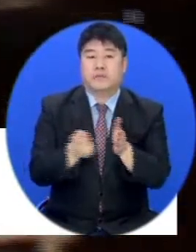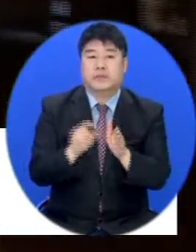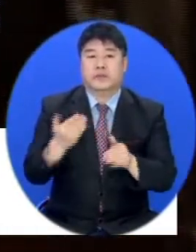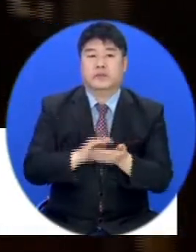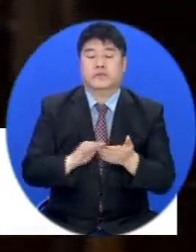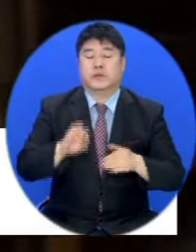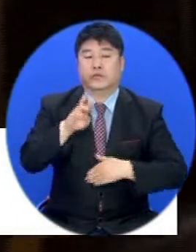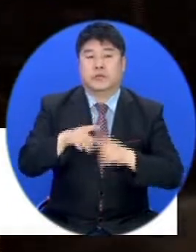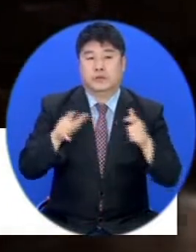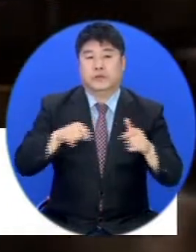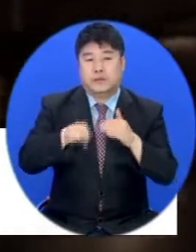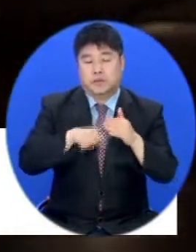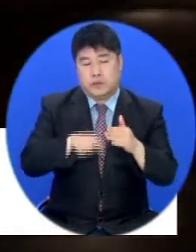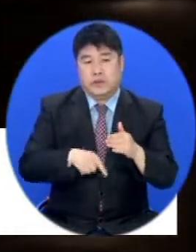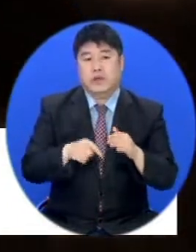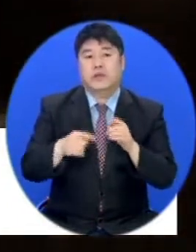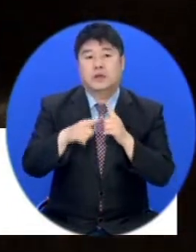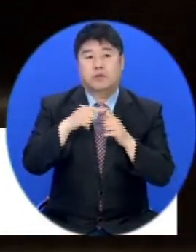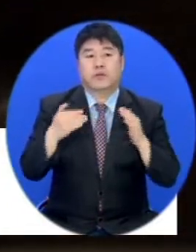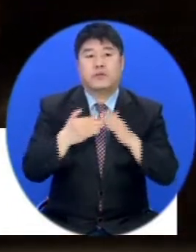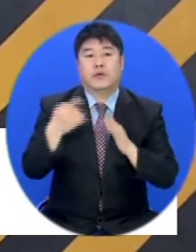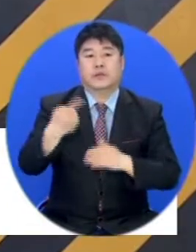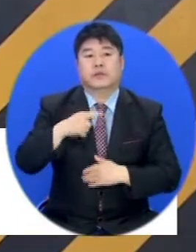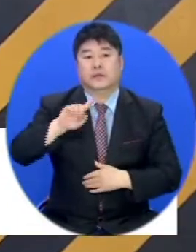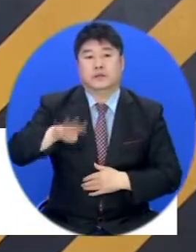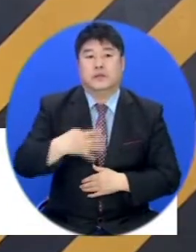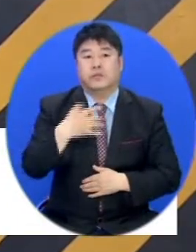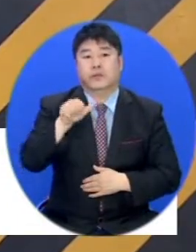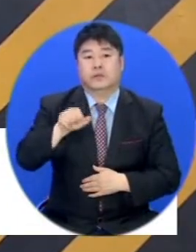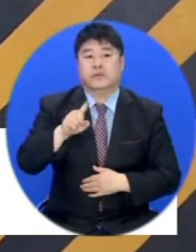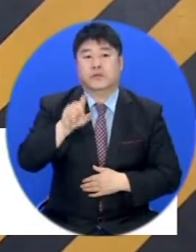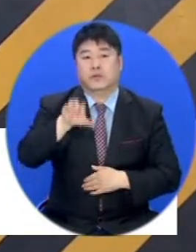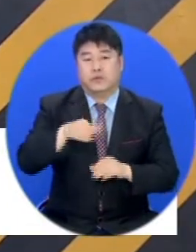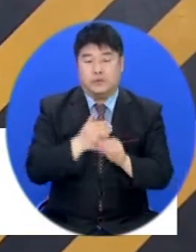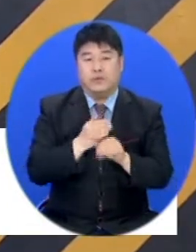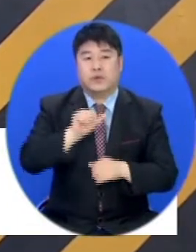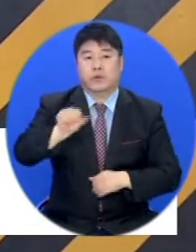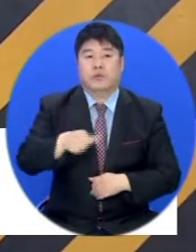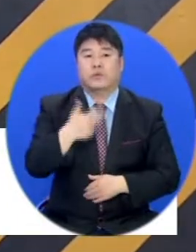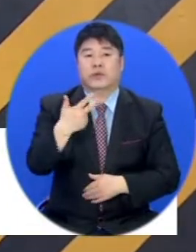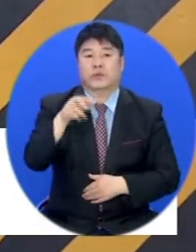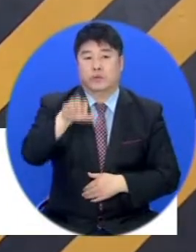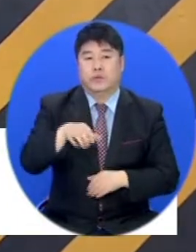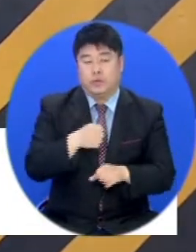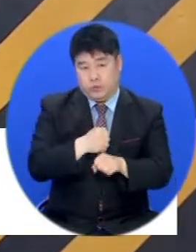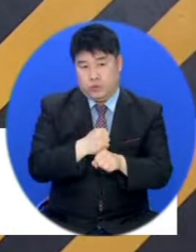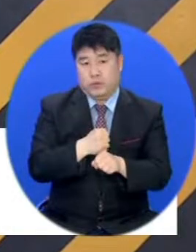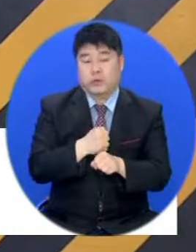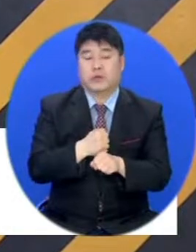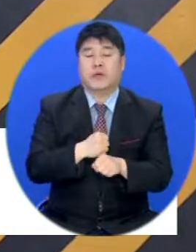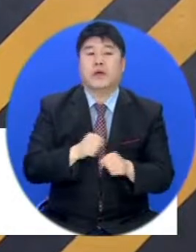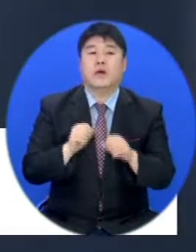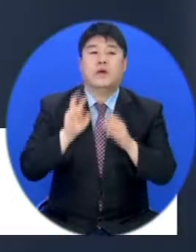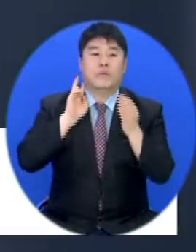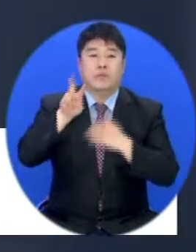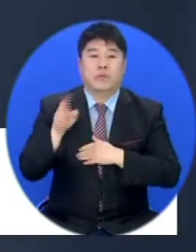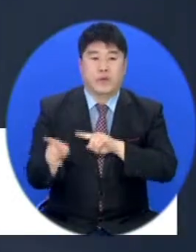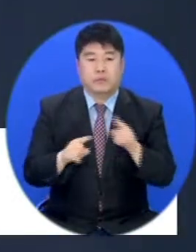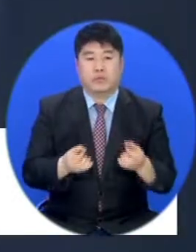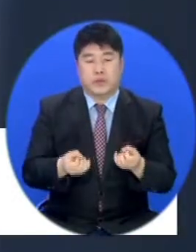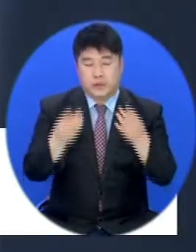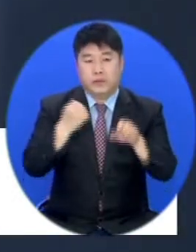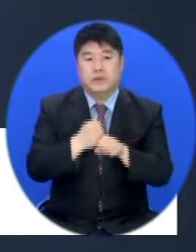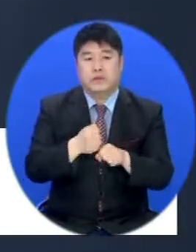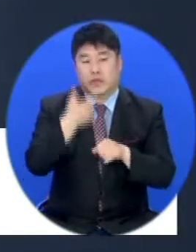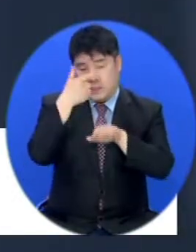따르면 지역 내 개신교회 1,451곳 가운데 507곳이 모레 부활절에 맞춰 집단 예배를 진행할